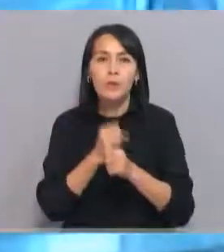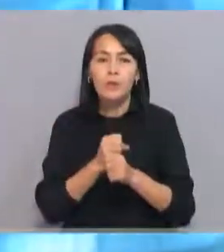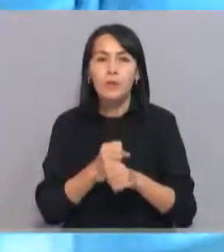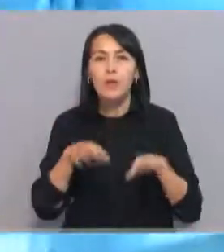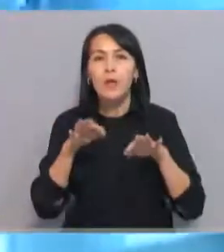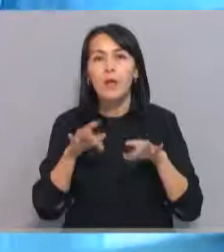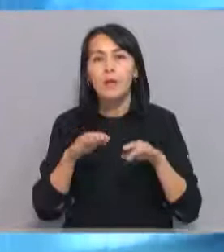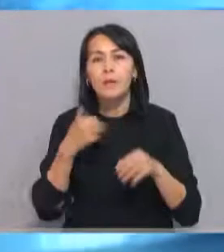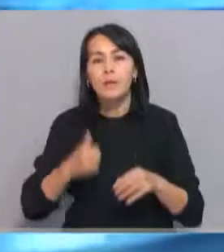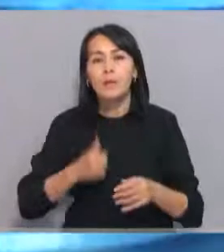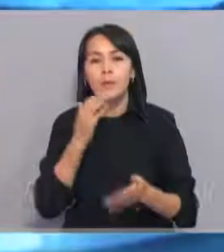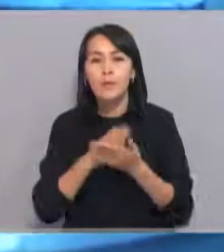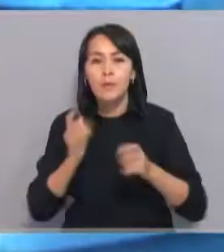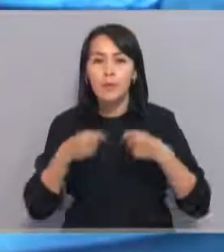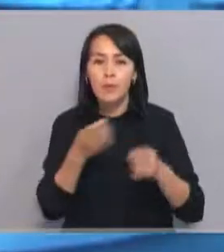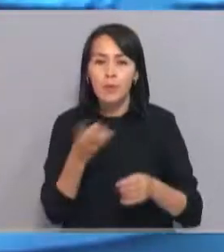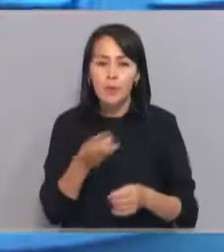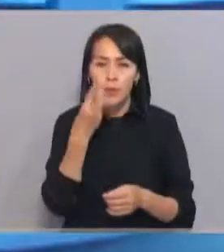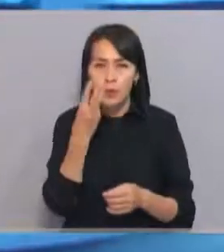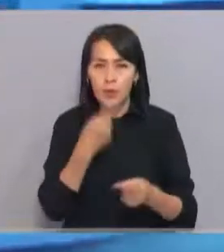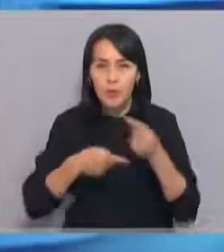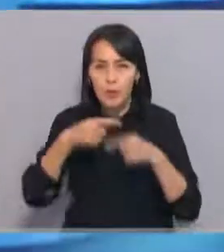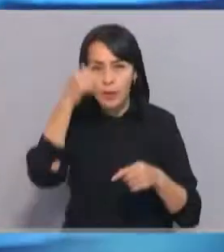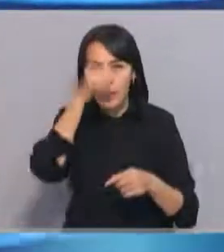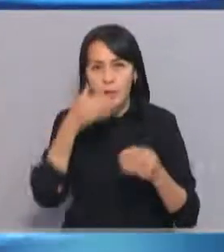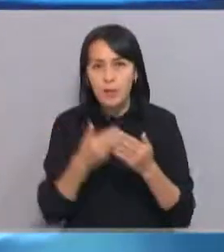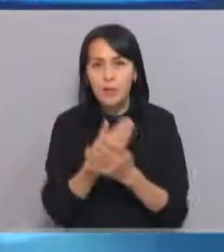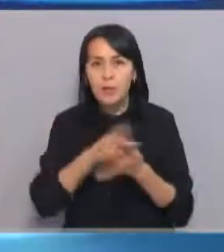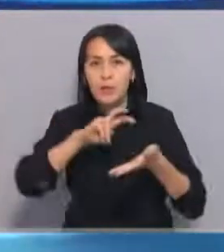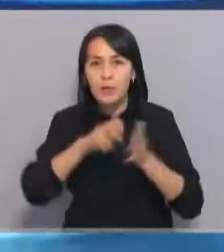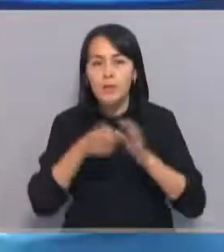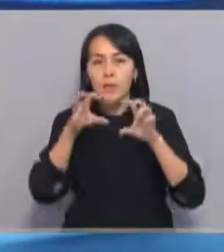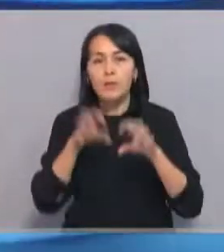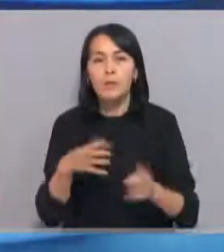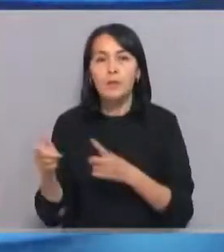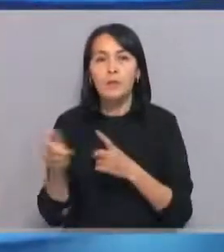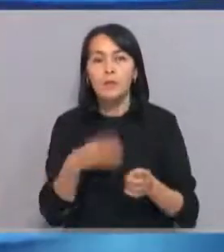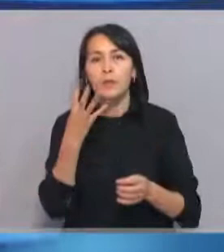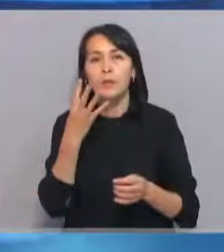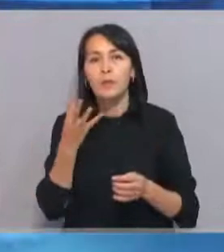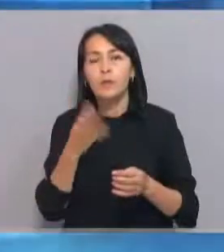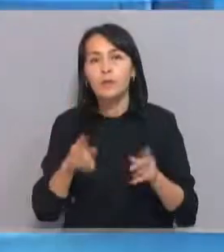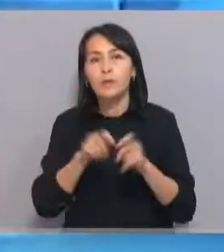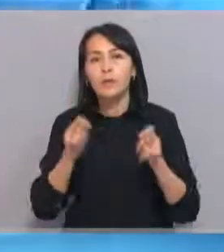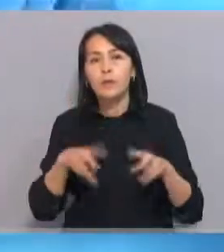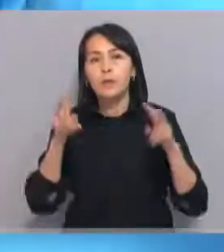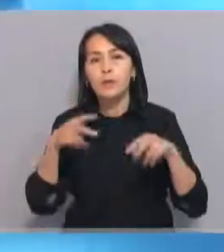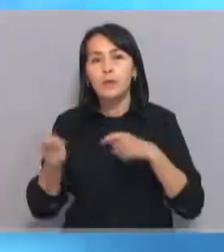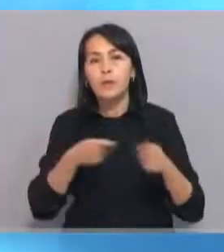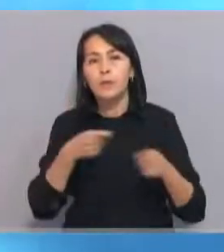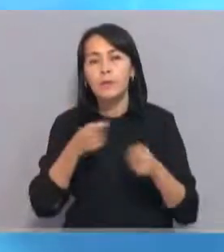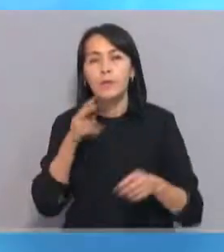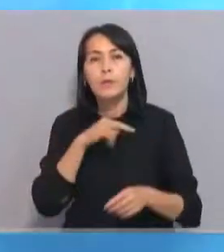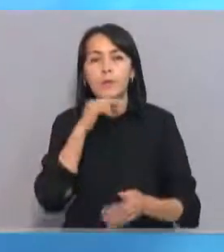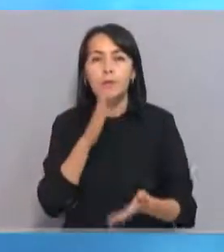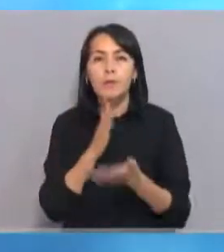операторларды бәсекелі ортаға беру қажет. Үшіншіден келер жылы жаңа салық кодексі әзірленбек. Төртіншіден ашық кедендік басқаруға